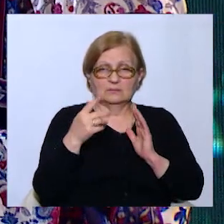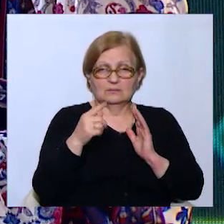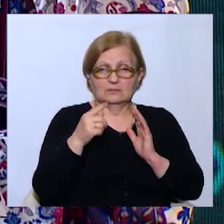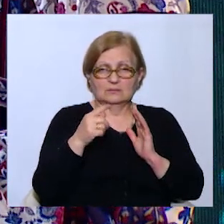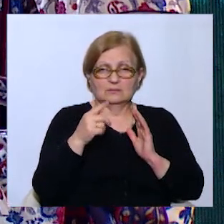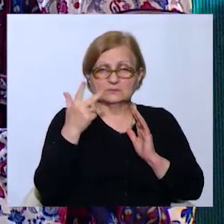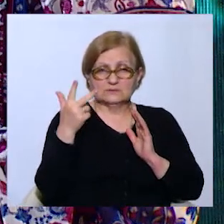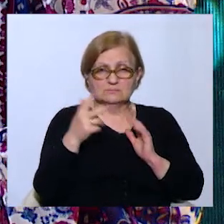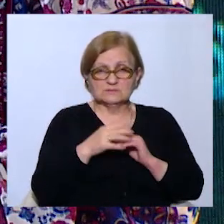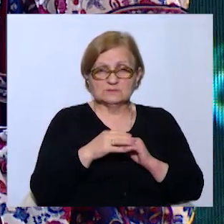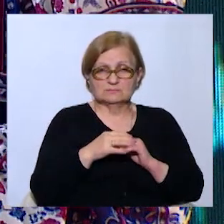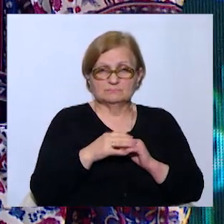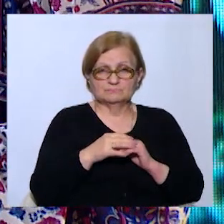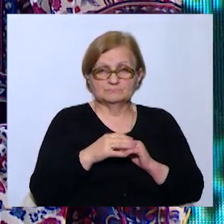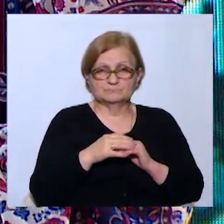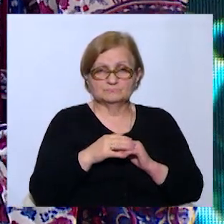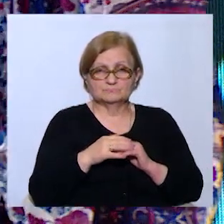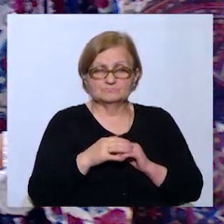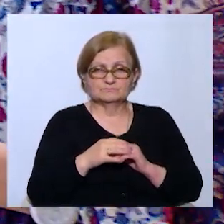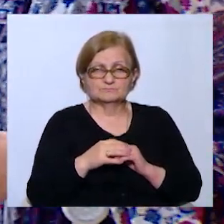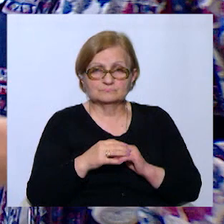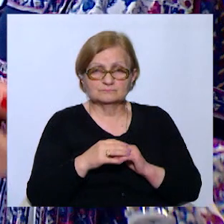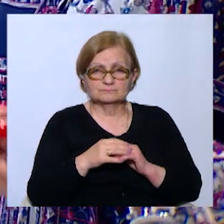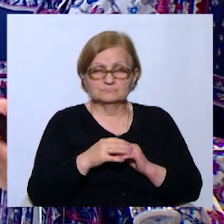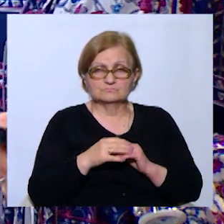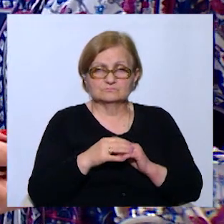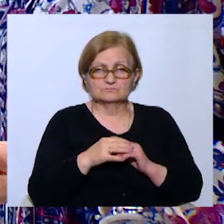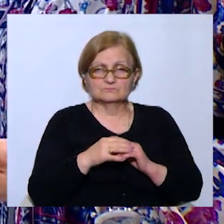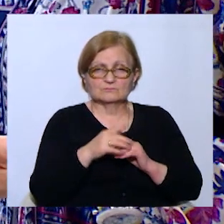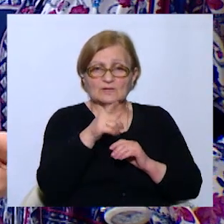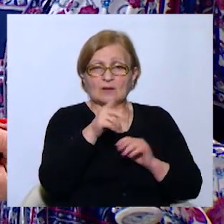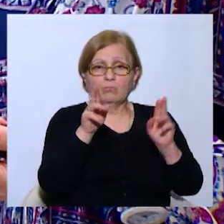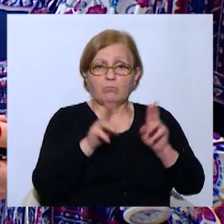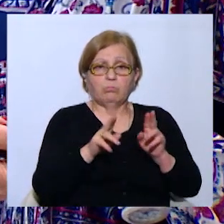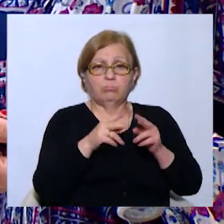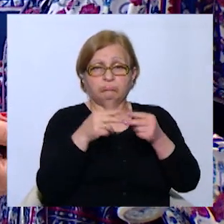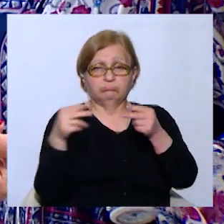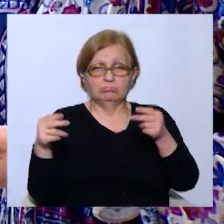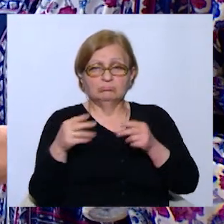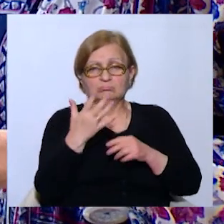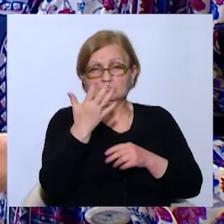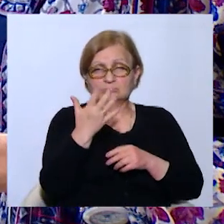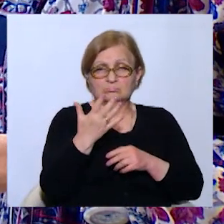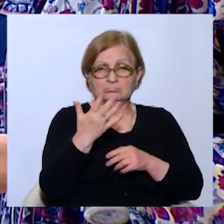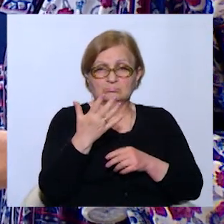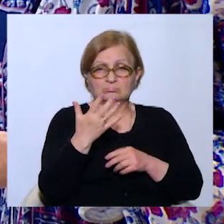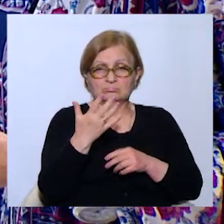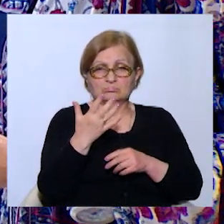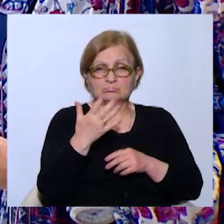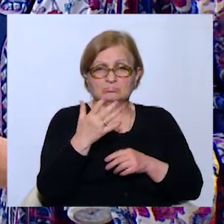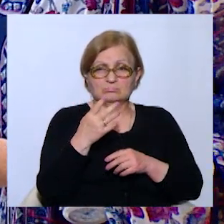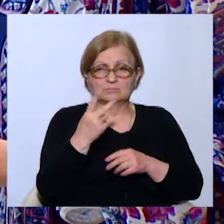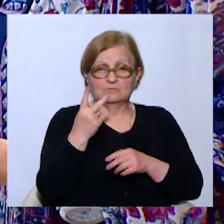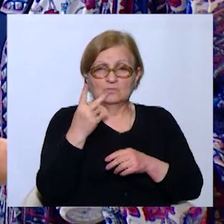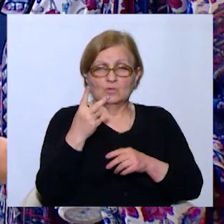ხარისხად 3-ზე. ხო? ანუ ახლა ჩვენ ფორმულის თანახმად ეს არის 5 ხარი 5